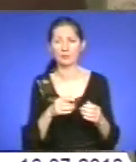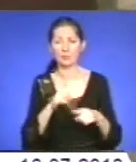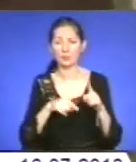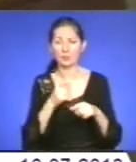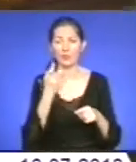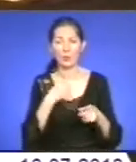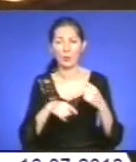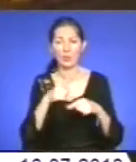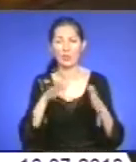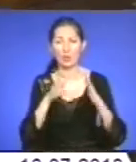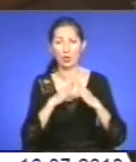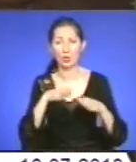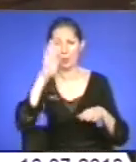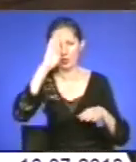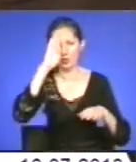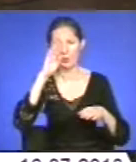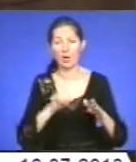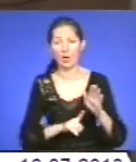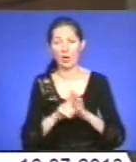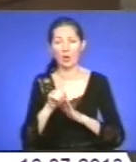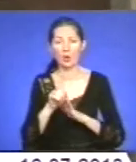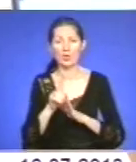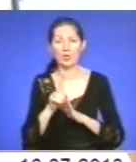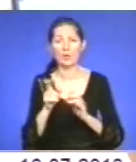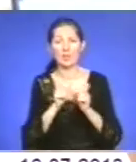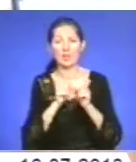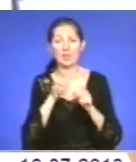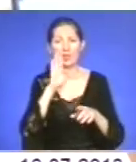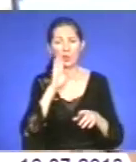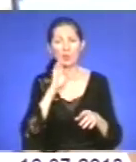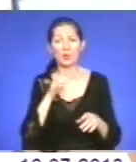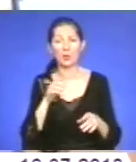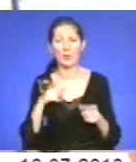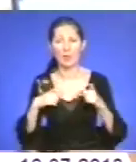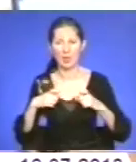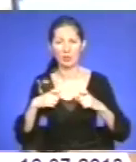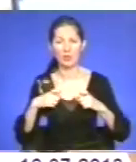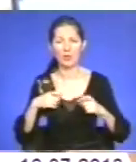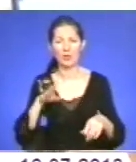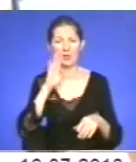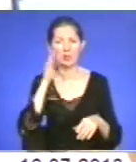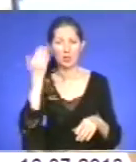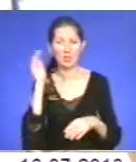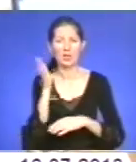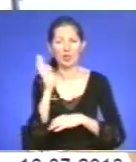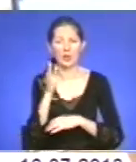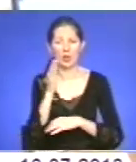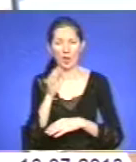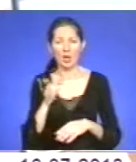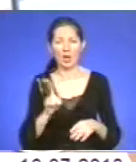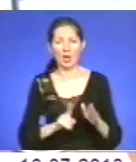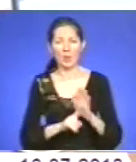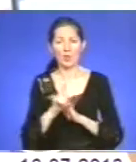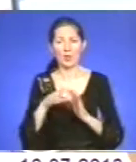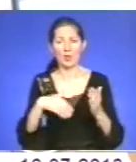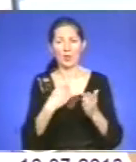додому, чоловік почав чіплятися до жінки, бо приревнував її. Вона вела колись розгульний спосіб життя, вона почала в свою чергу